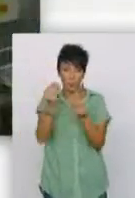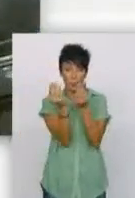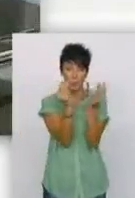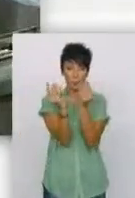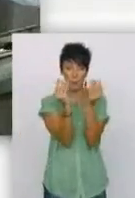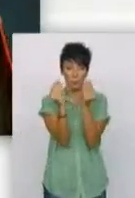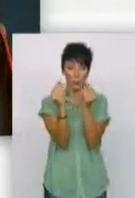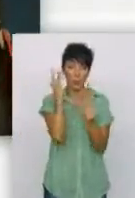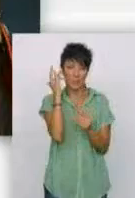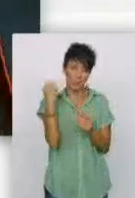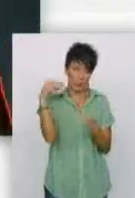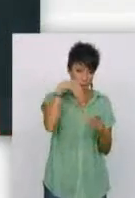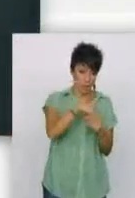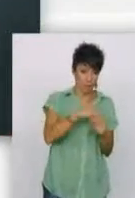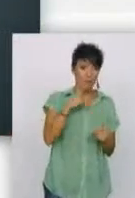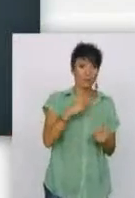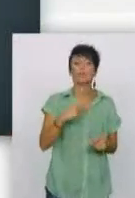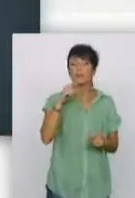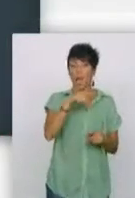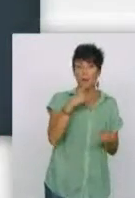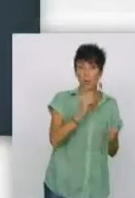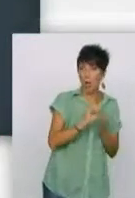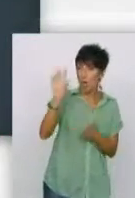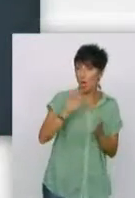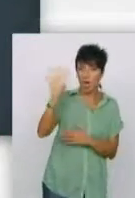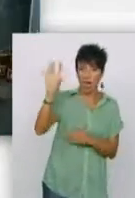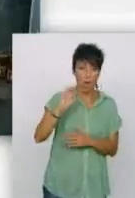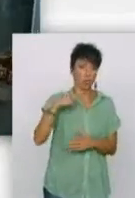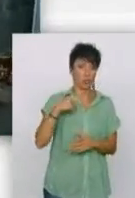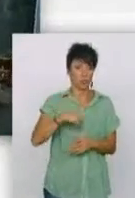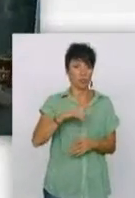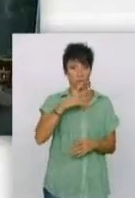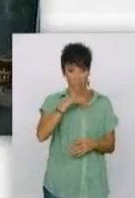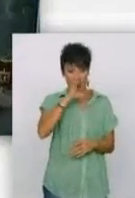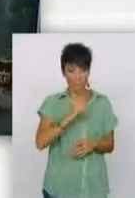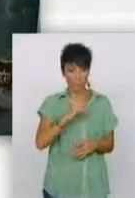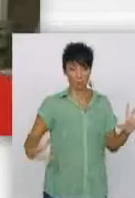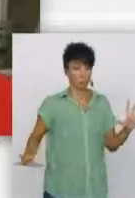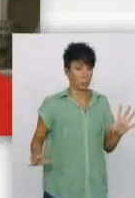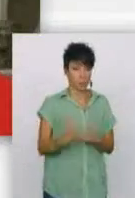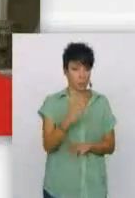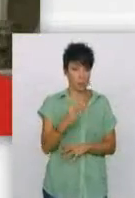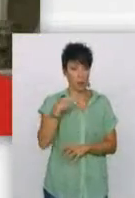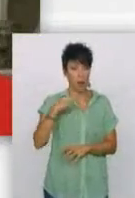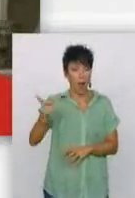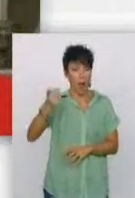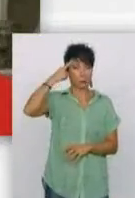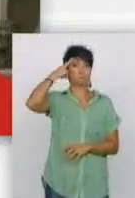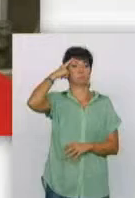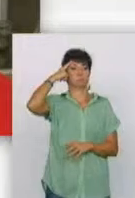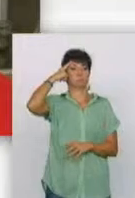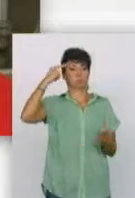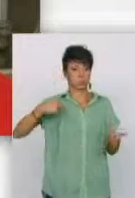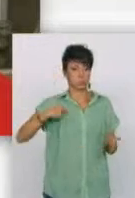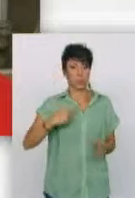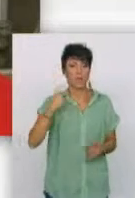να συνδυάσει το ελληνικό μέλι με τον Κρόκο Κοζάνης και μέσα στην οικονομική κρίση όχι μόνο επιβίωσε, αλλά και αναπτύχθηκε. Μου ήρθε η ιδέα αυτή στο να φτιάξουμε το